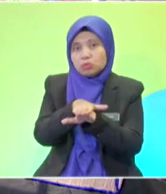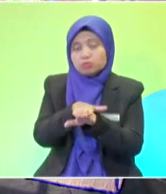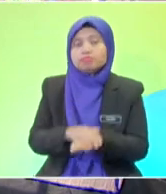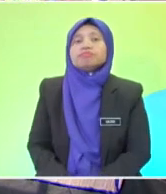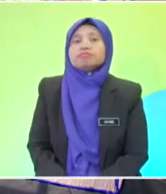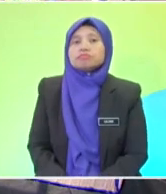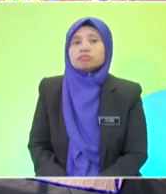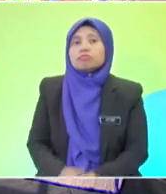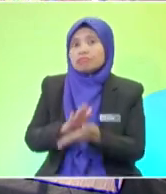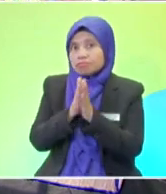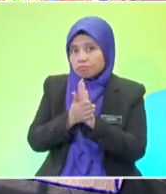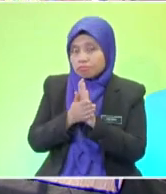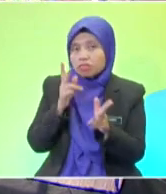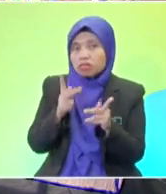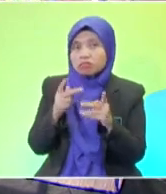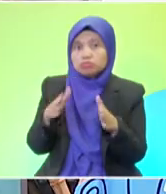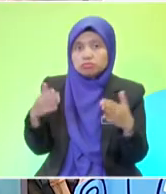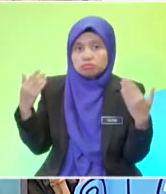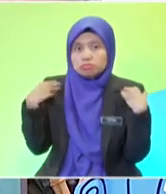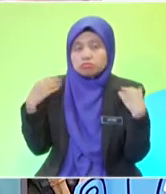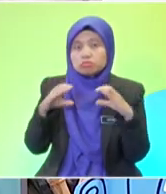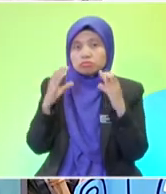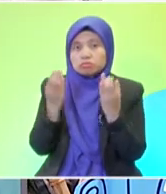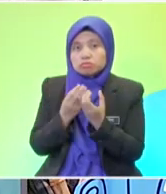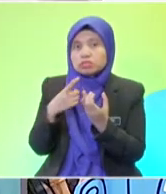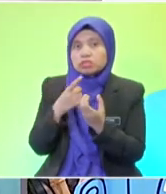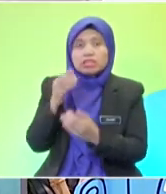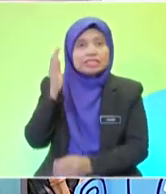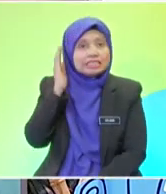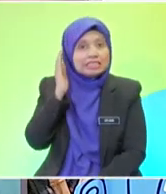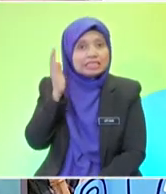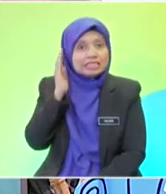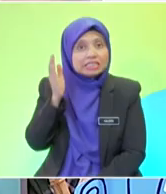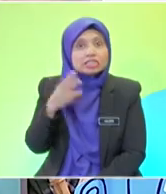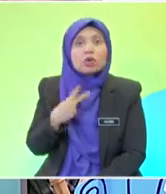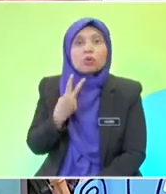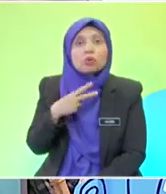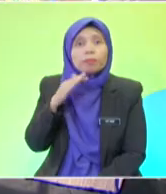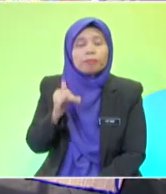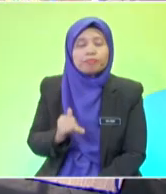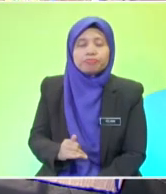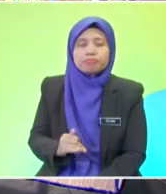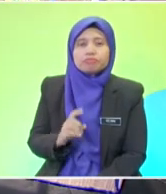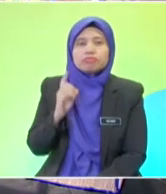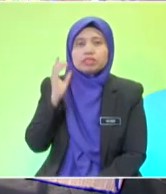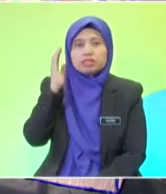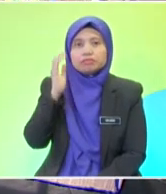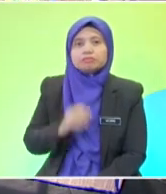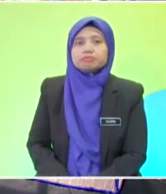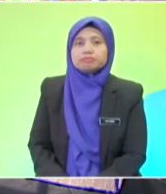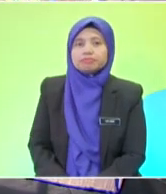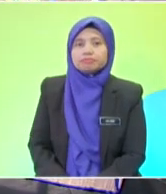Jadi kalau kata tidak hadir kumpulan jump kita dengar audio yang diberikan Mari kita